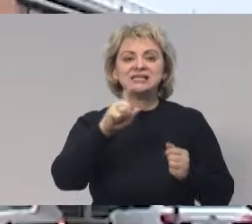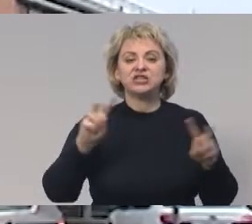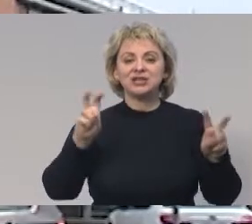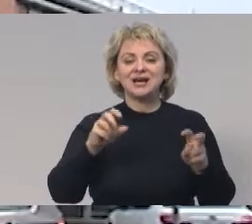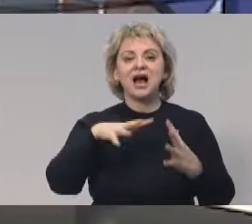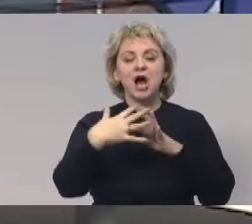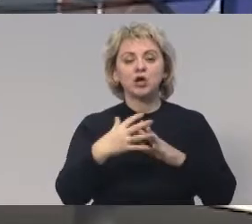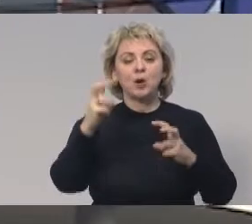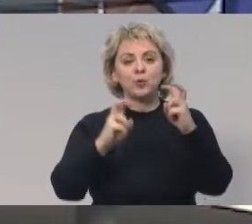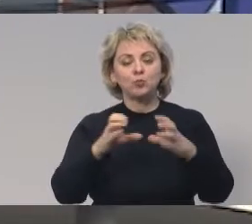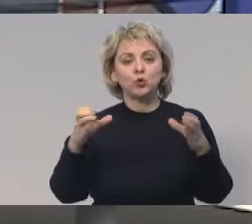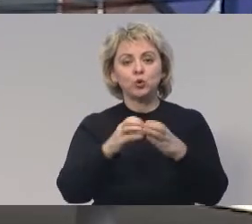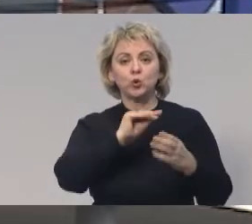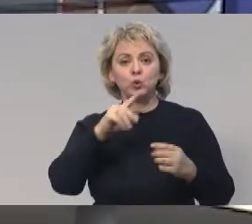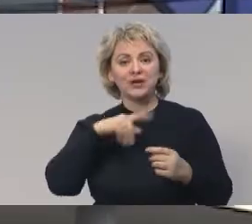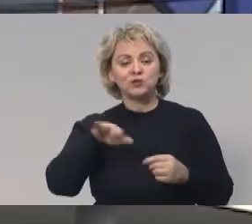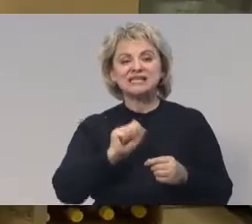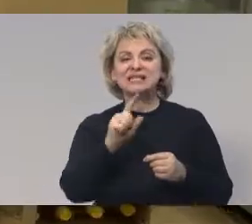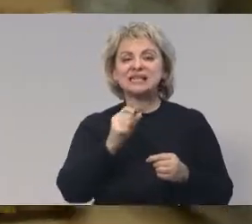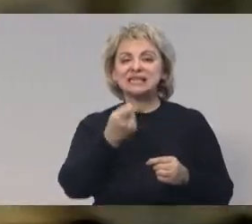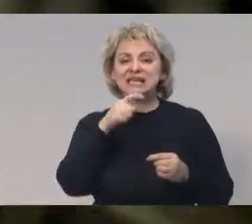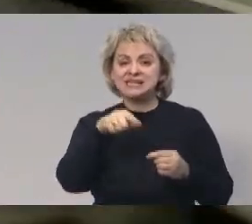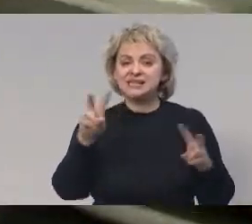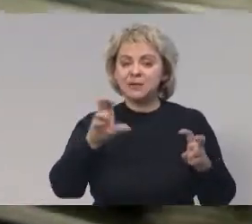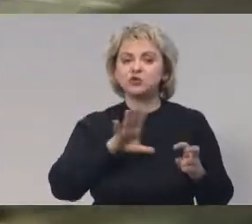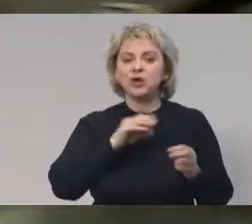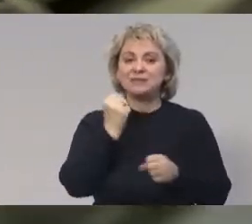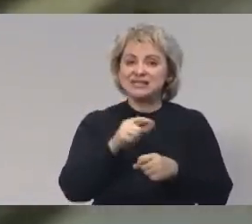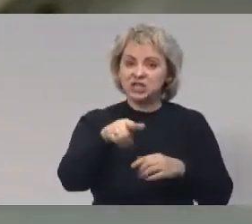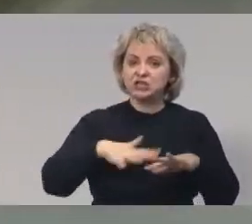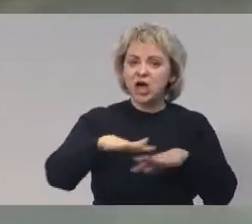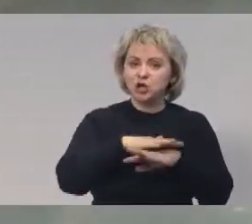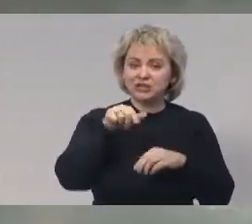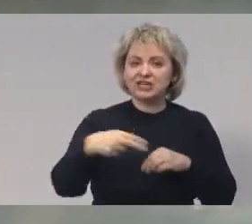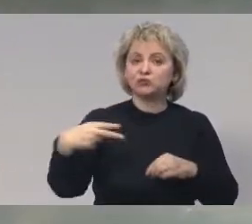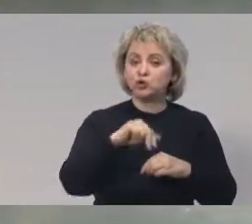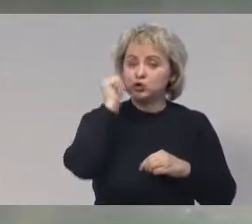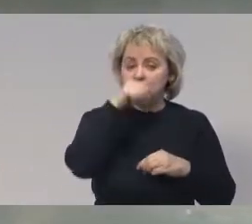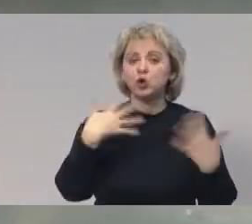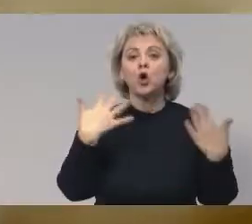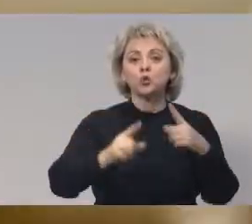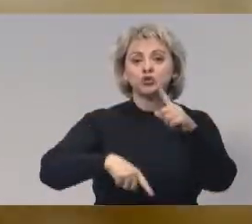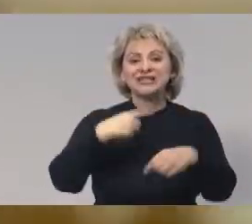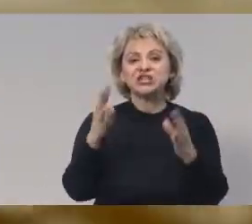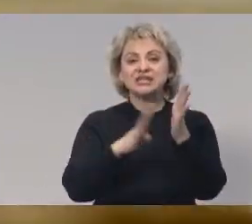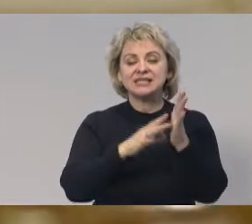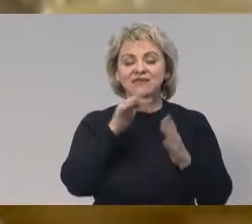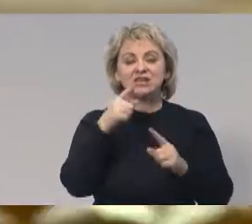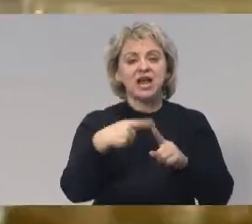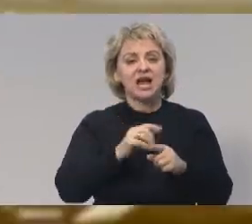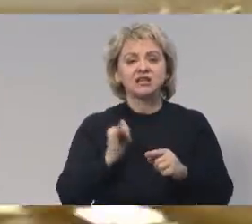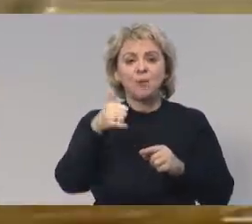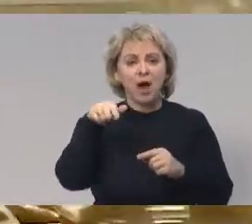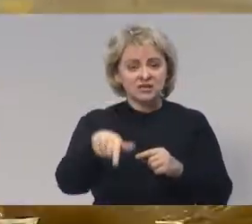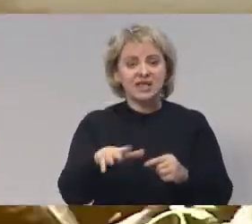брендов агропромышленной группы «Юг-Руси» «Золотая семечка» был выведен на рынок в 2000 году. И уже через 9 лет это